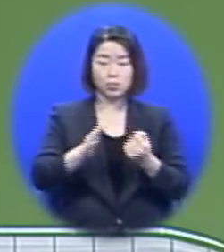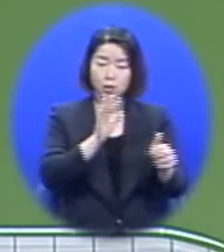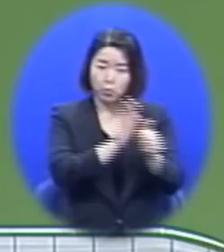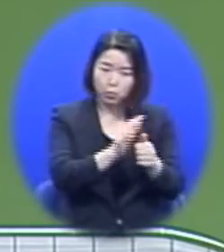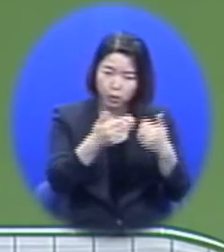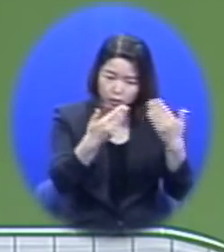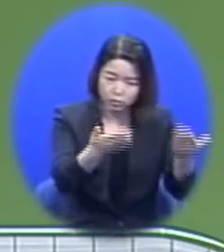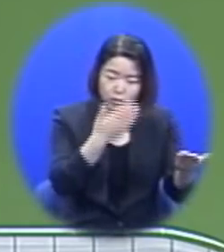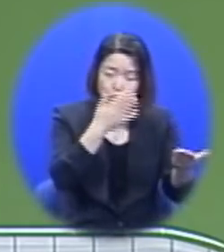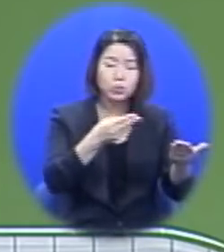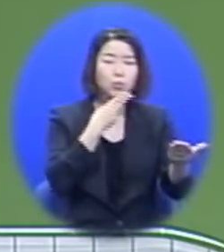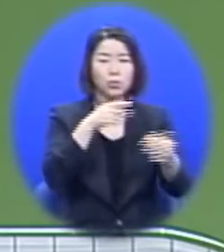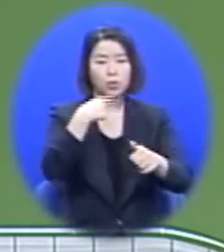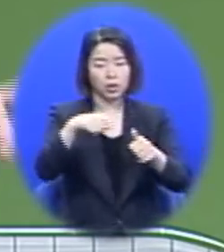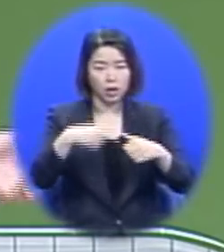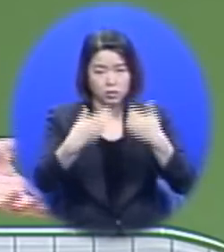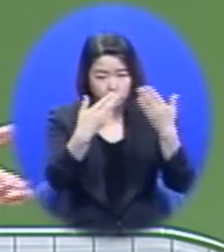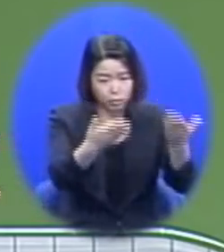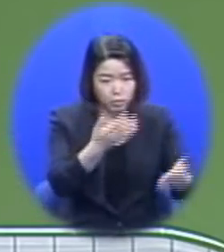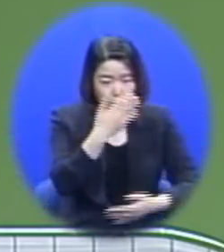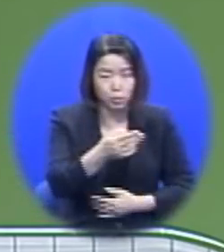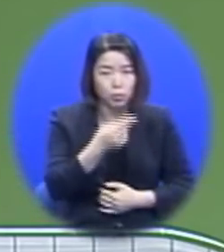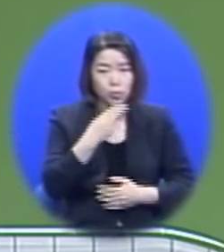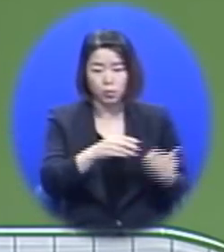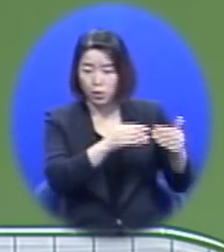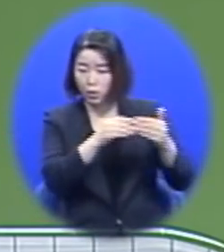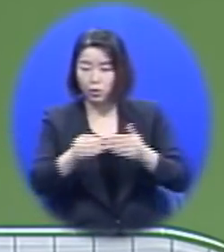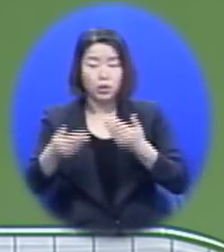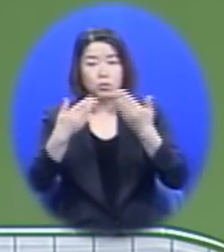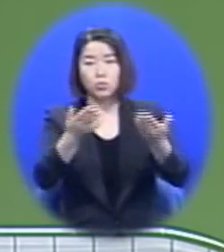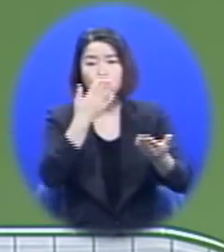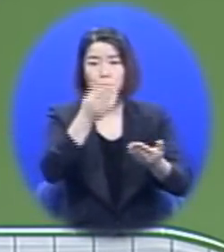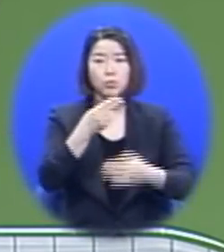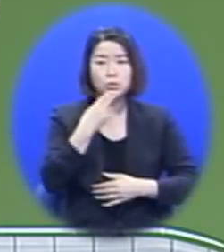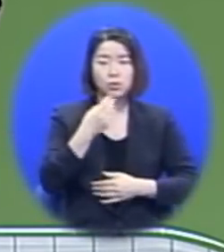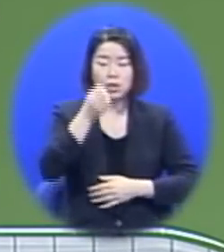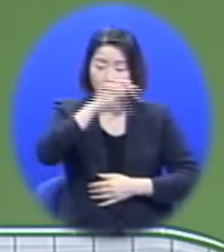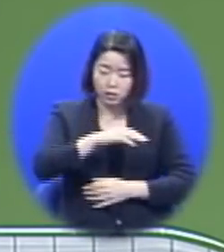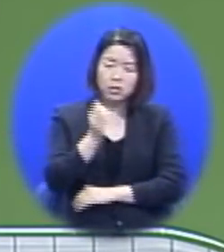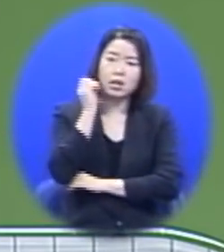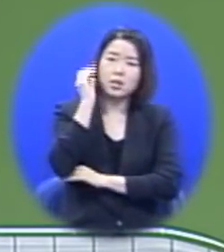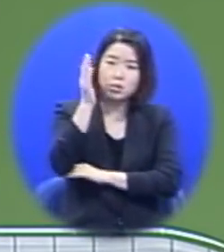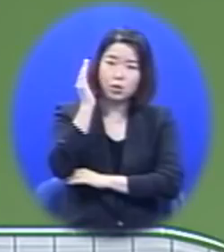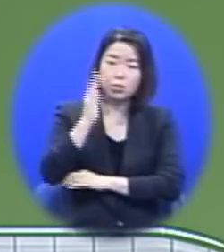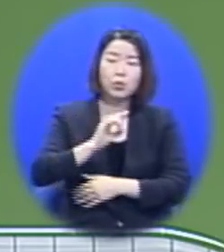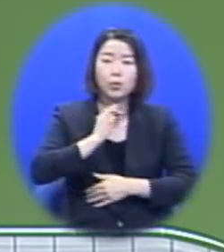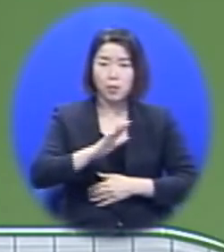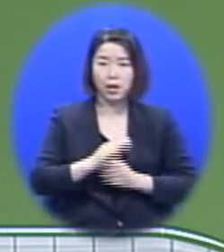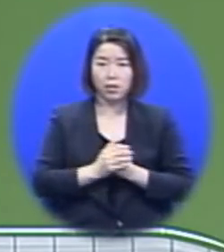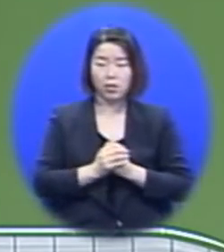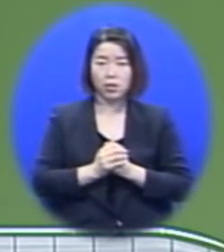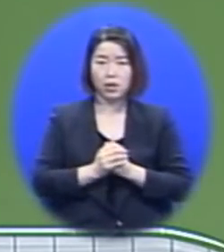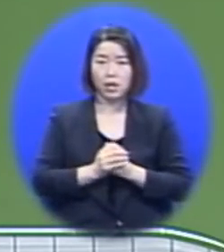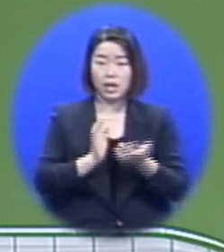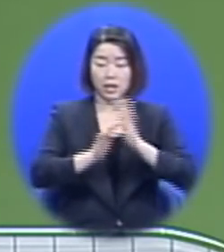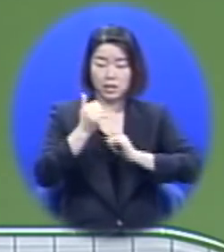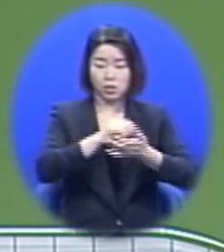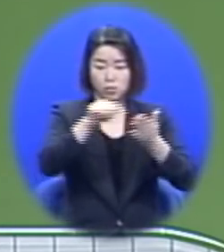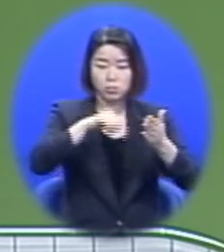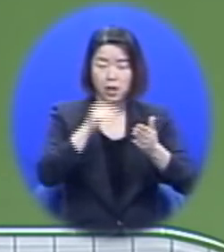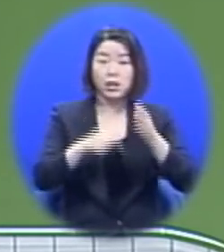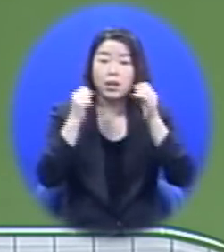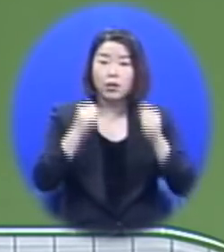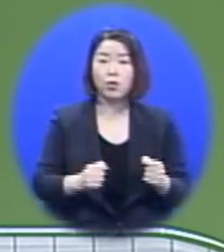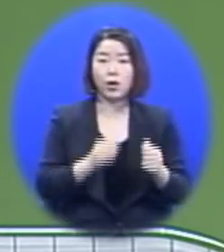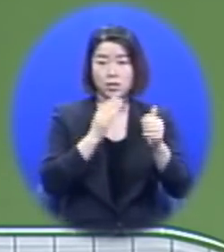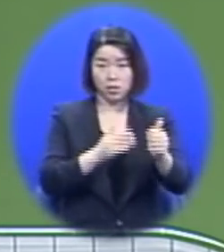없고 가르쳐 드릴 수도 없고 인도해 드릴 수도 없는 거예요. 그냥 설교로만 예수님 안에 거하세요.